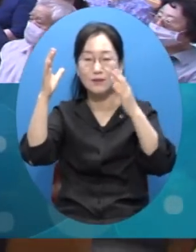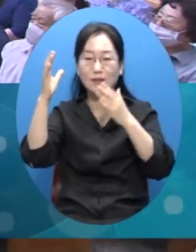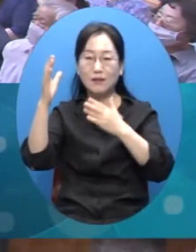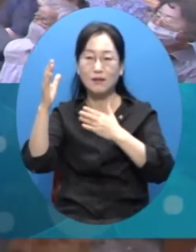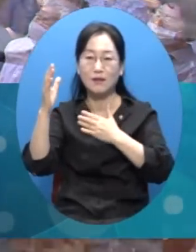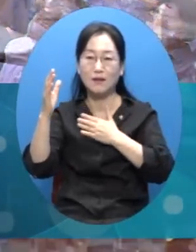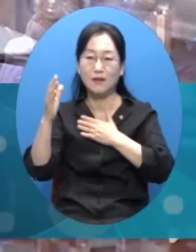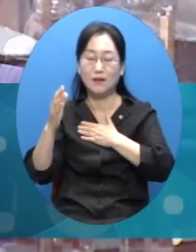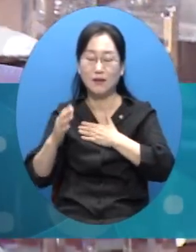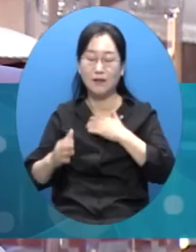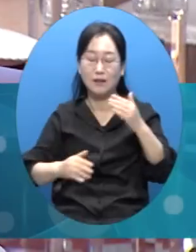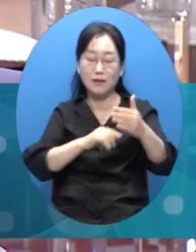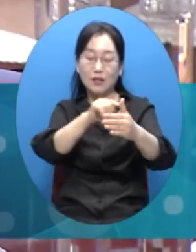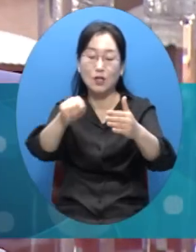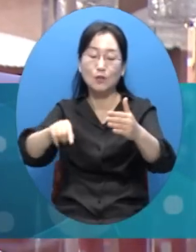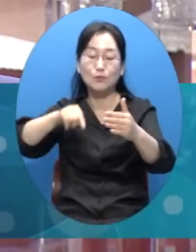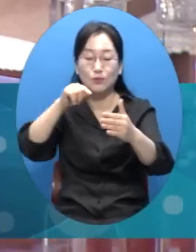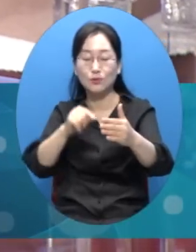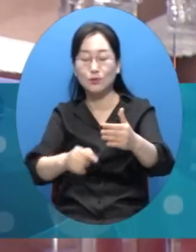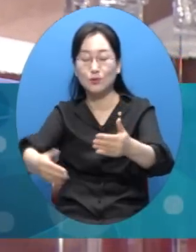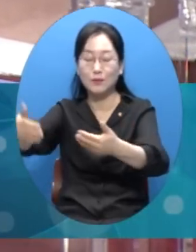어린 날